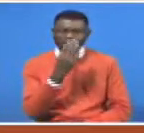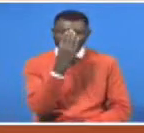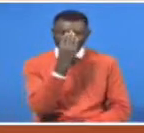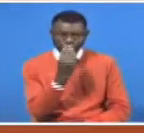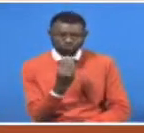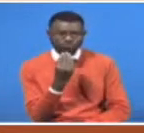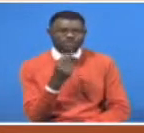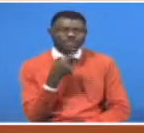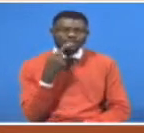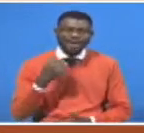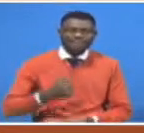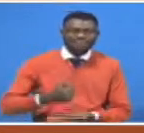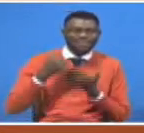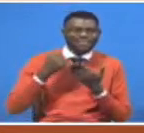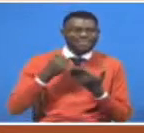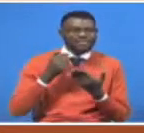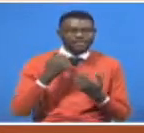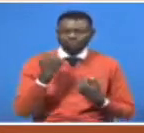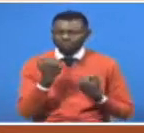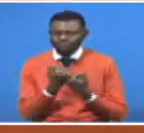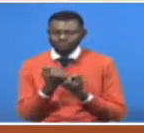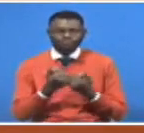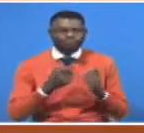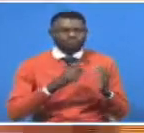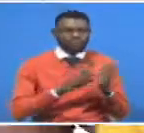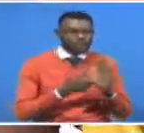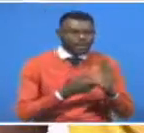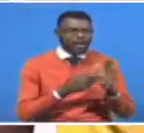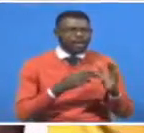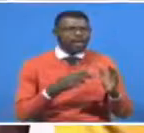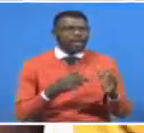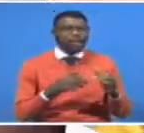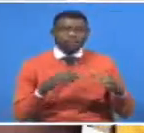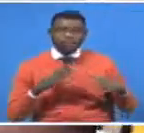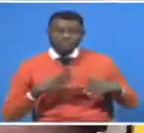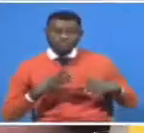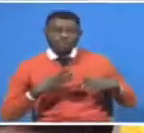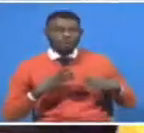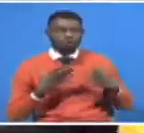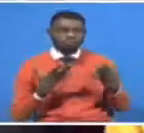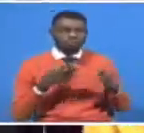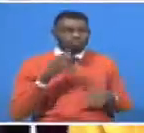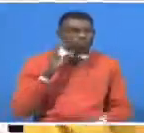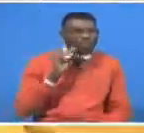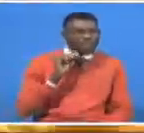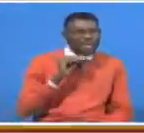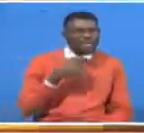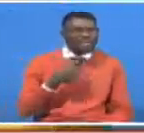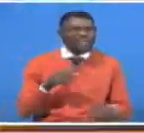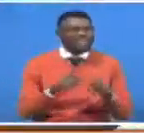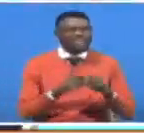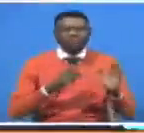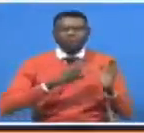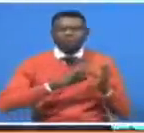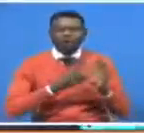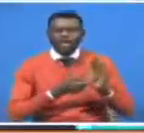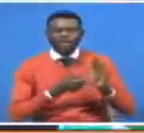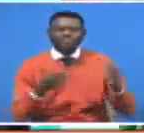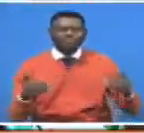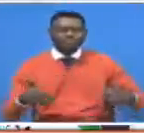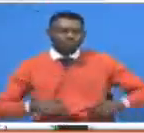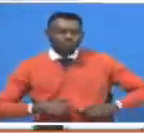Nasir, bajeti hiyo itafadhili miradi iliyopewa kipaumbele na mwananchi wa Mombasa, ukiwemo mradi maalum wa